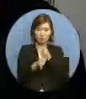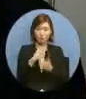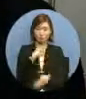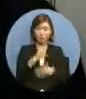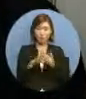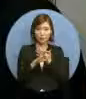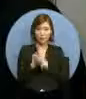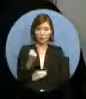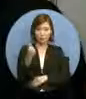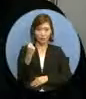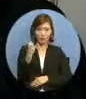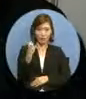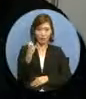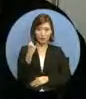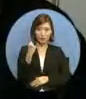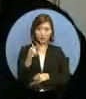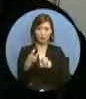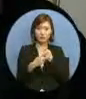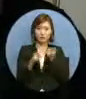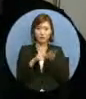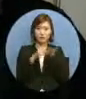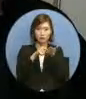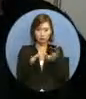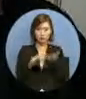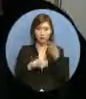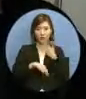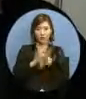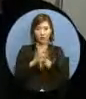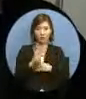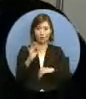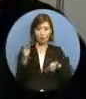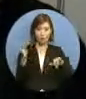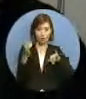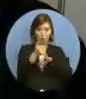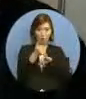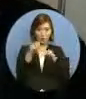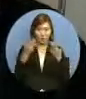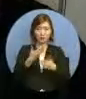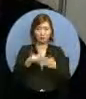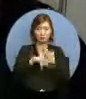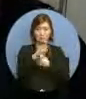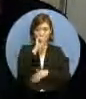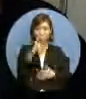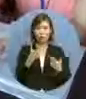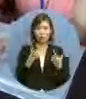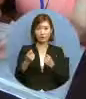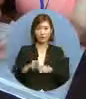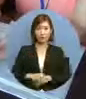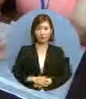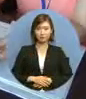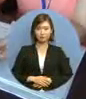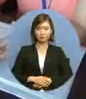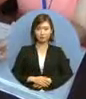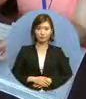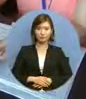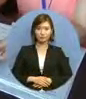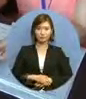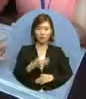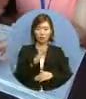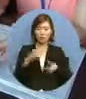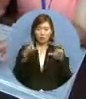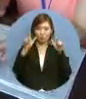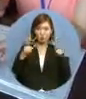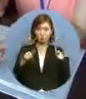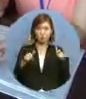에너지 진단 신청을 하셨고 꼭 한번 받아보고 좀 좋을 것 같습니다 강동구는